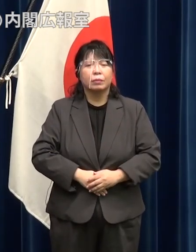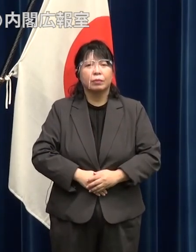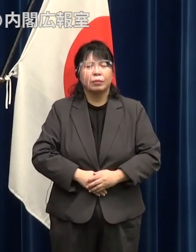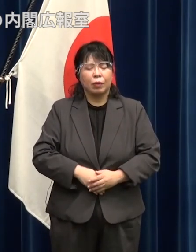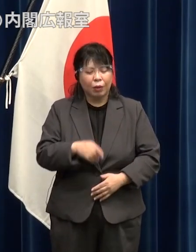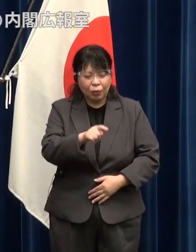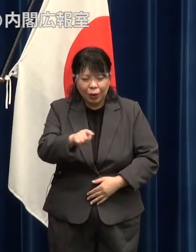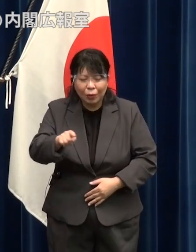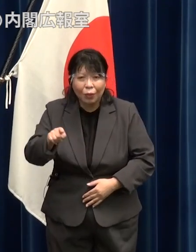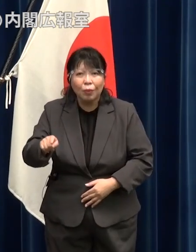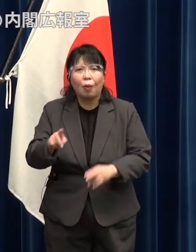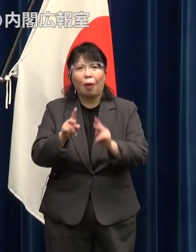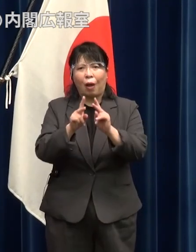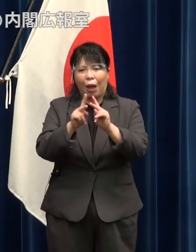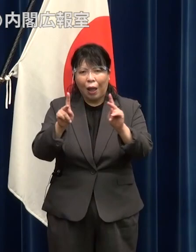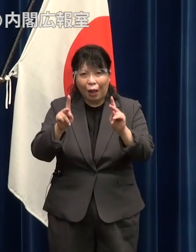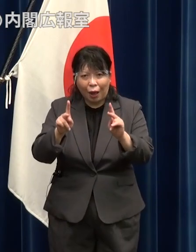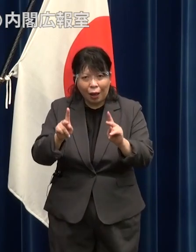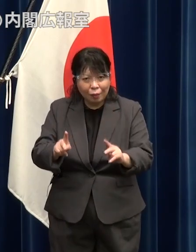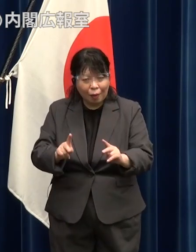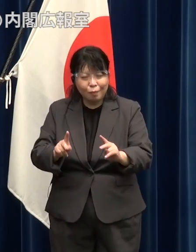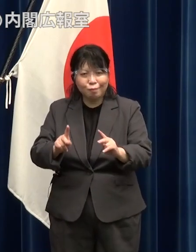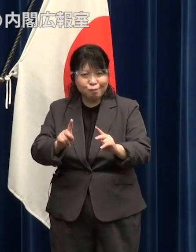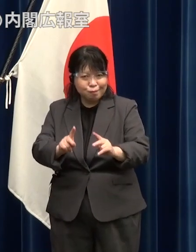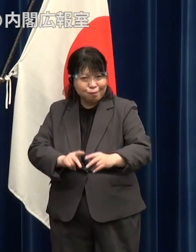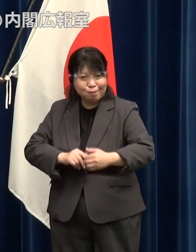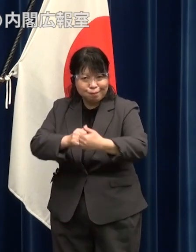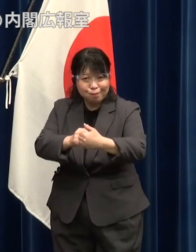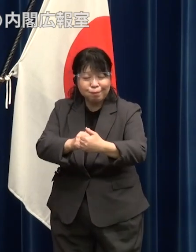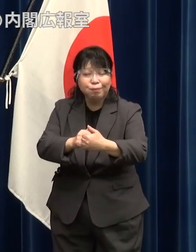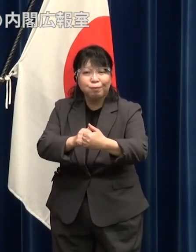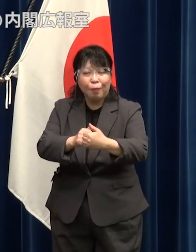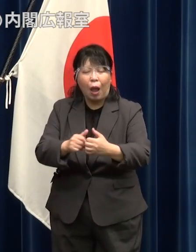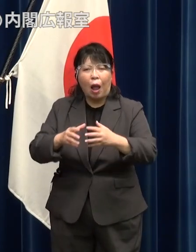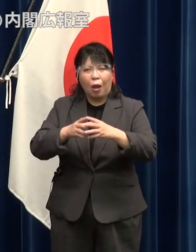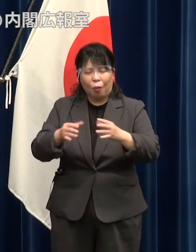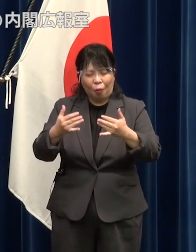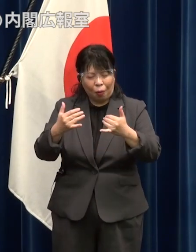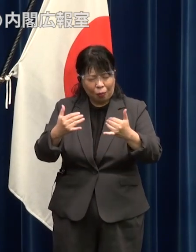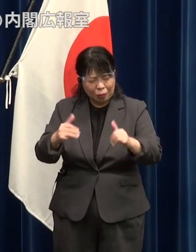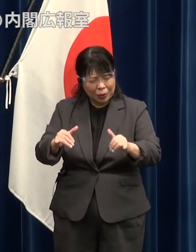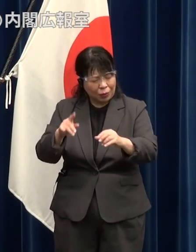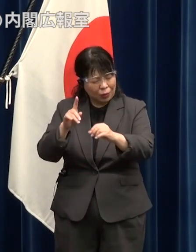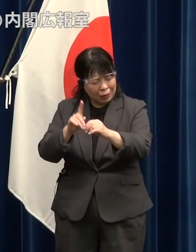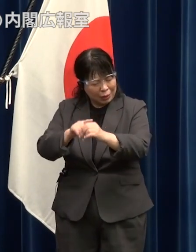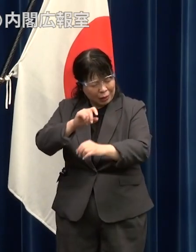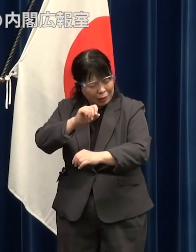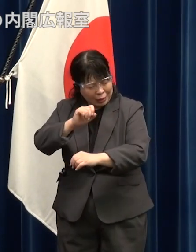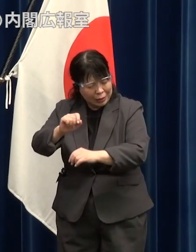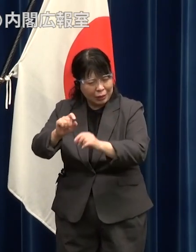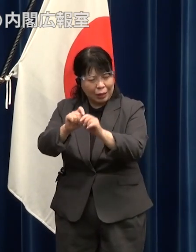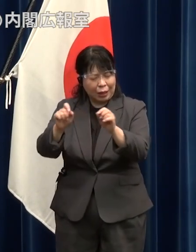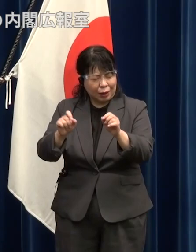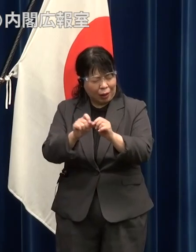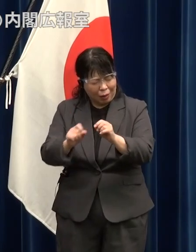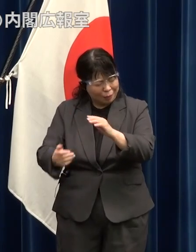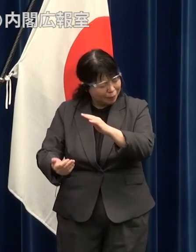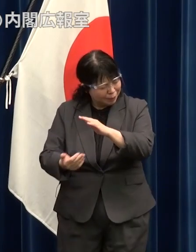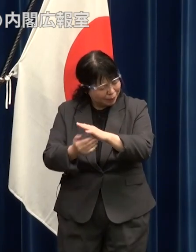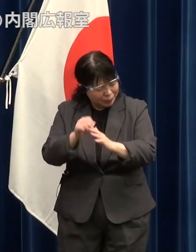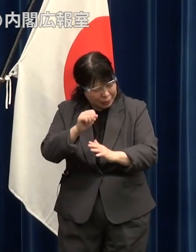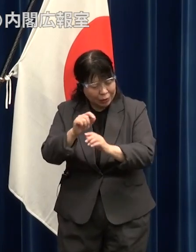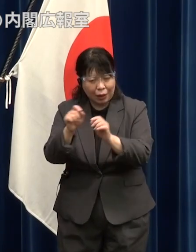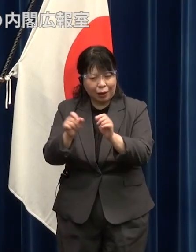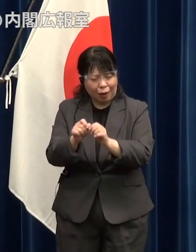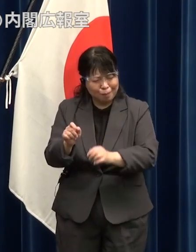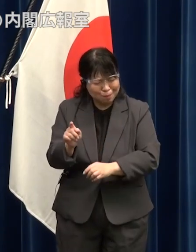難題に正面から立ち向かい、国民にベストな結果を一つ一つ出していかな